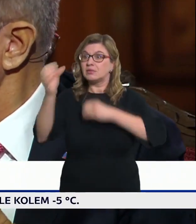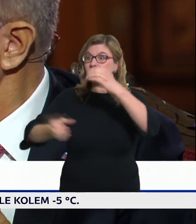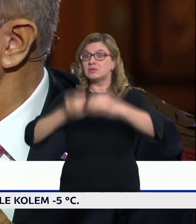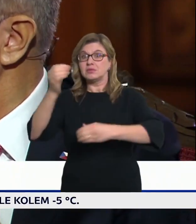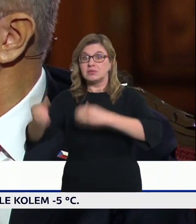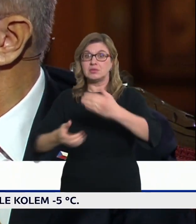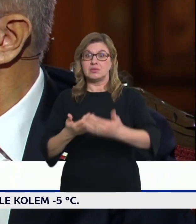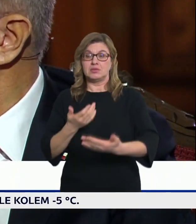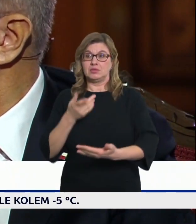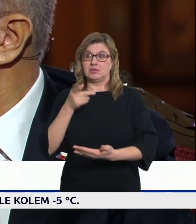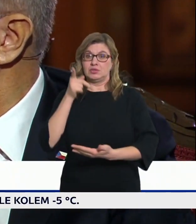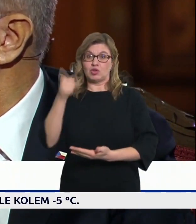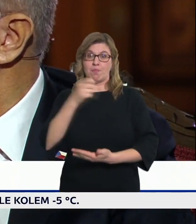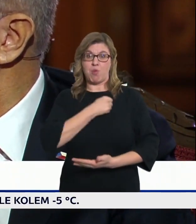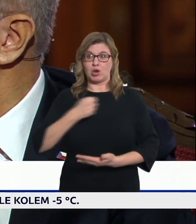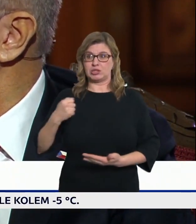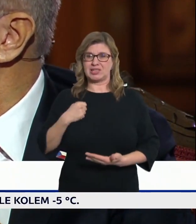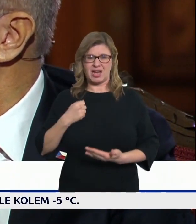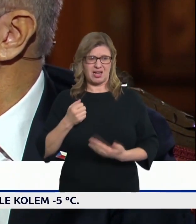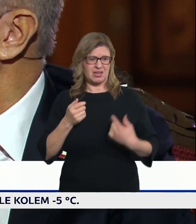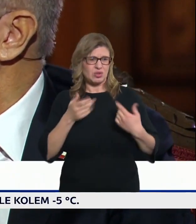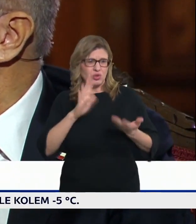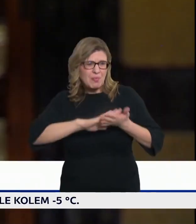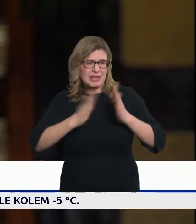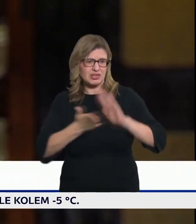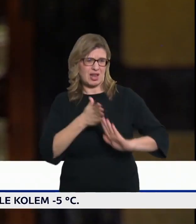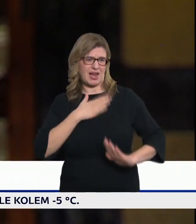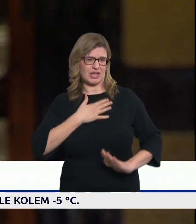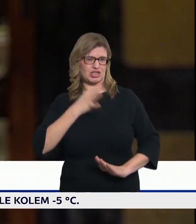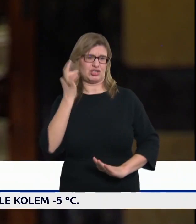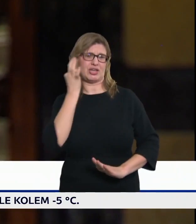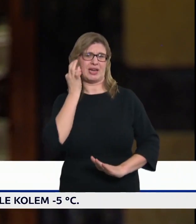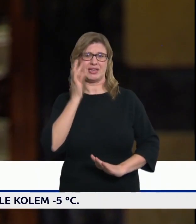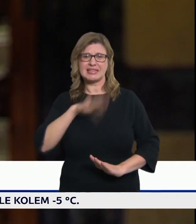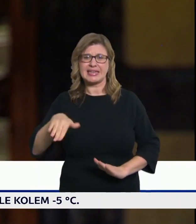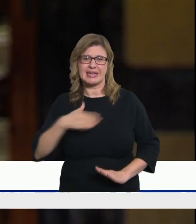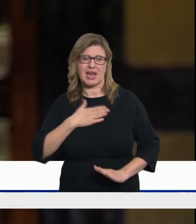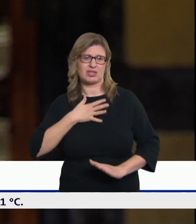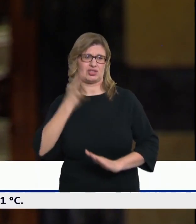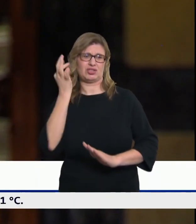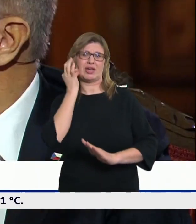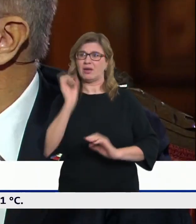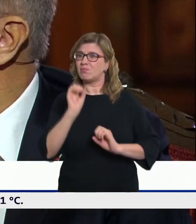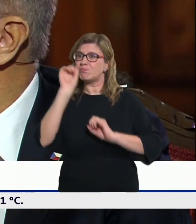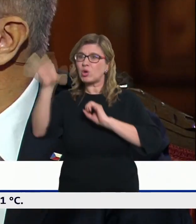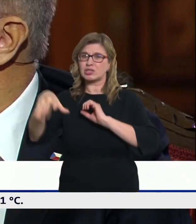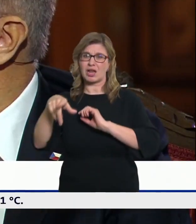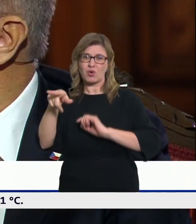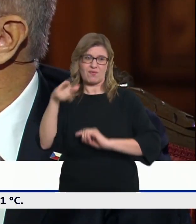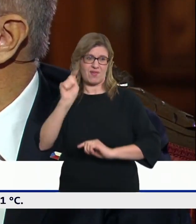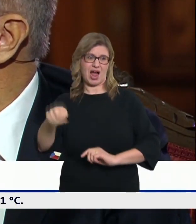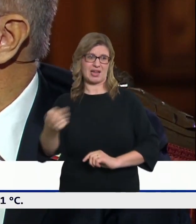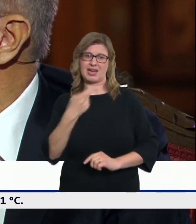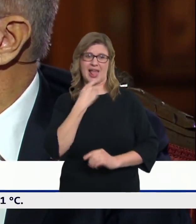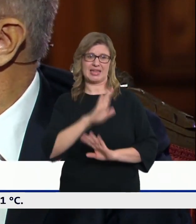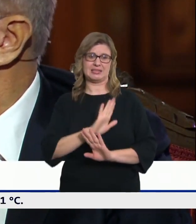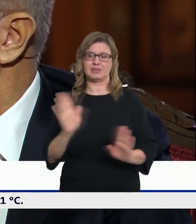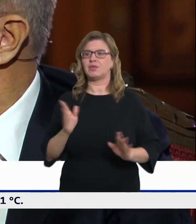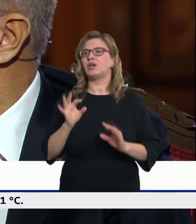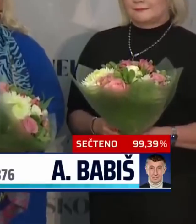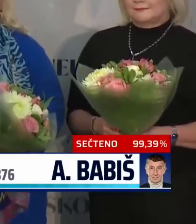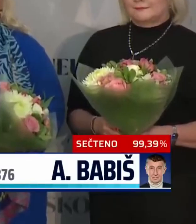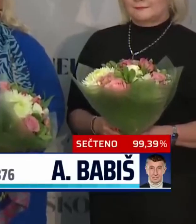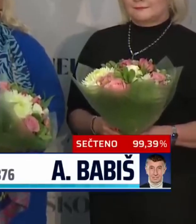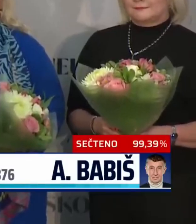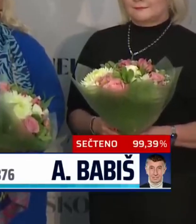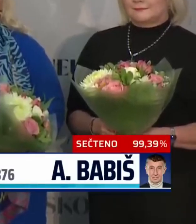děti našich žen do války. Ale víte, co to je za retorika? Obrana na to. Já vím, ale my máme zabránit válce. Druhému v případě, že je